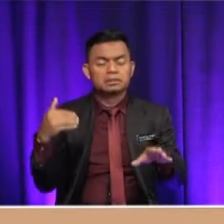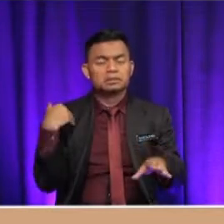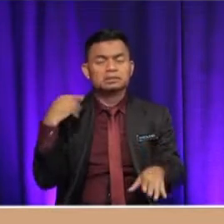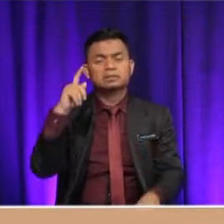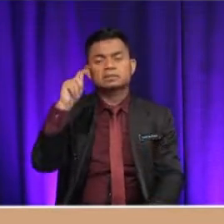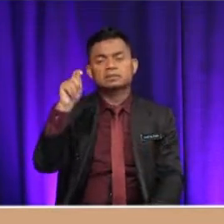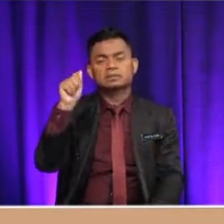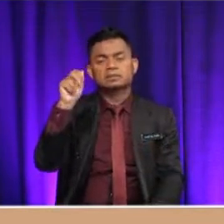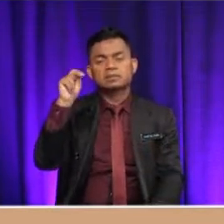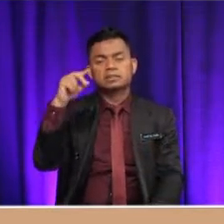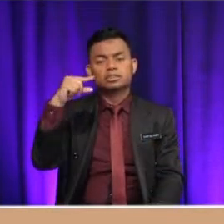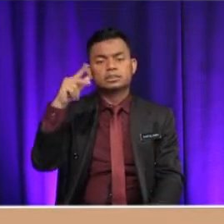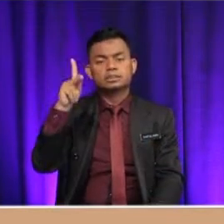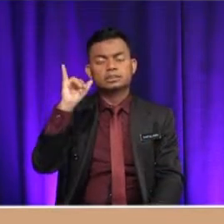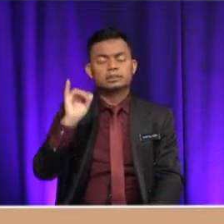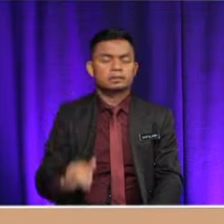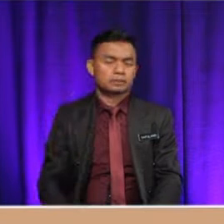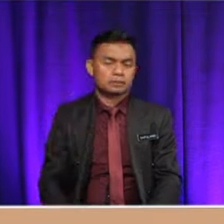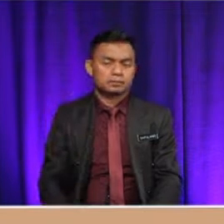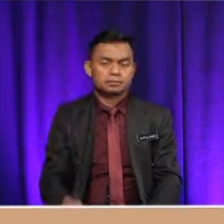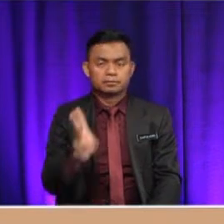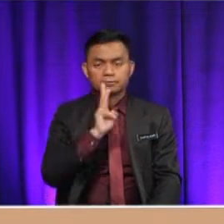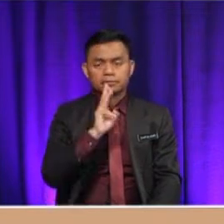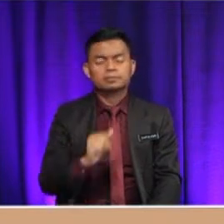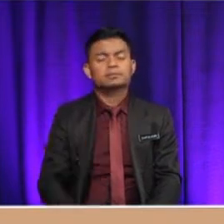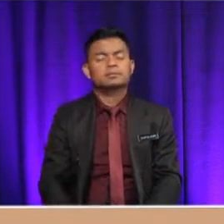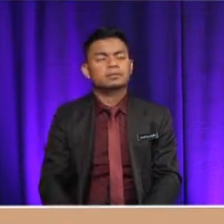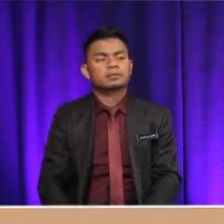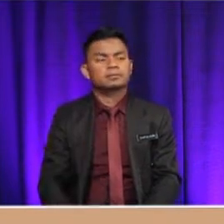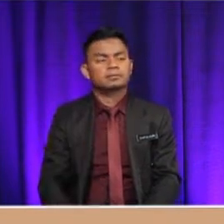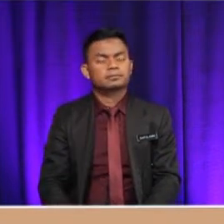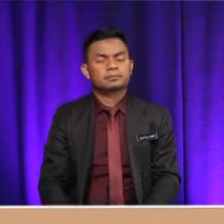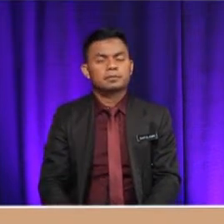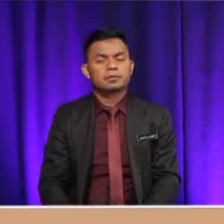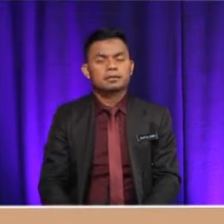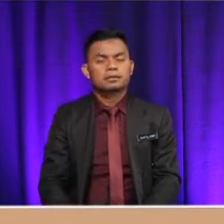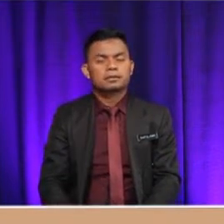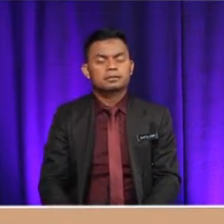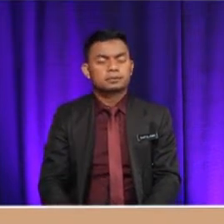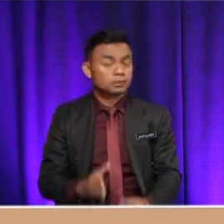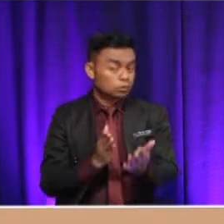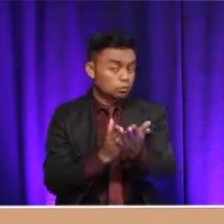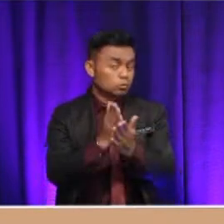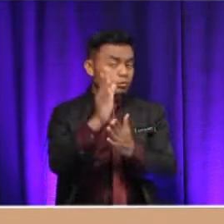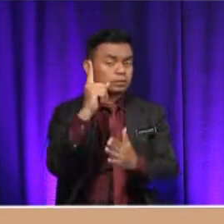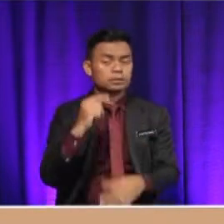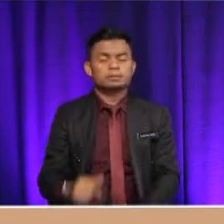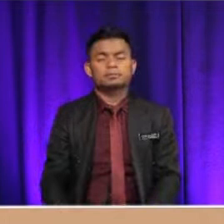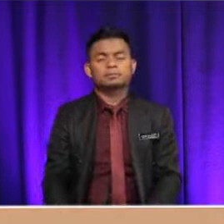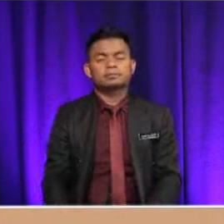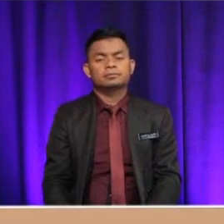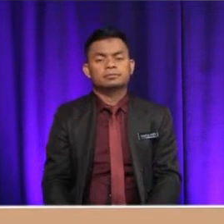kuat supaya pengagihan dengan lancar. Ya. So, daripada pipe utama, dia tak ada masuk tangki, direct terus. Itu nama